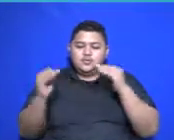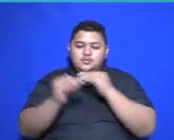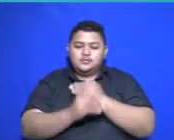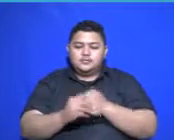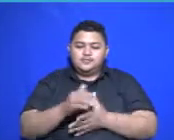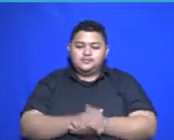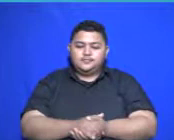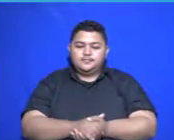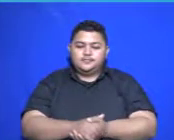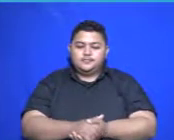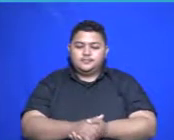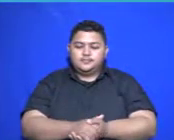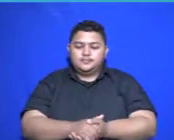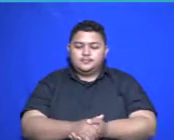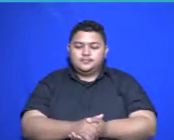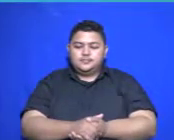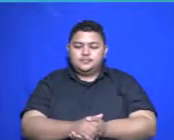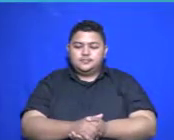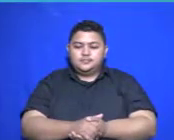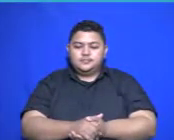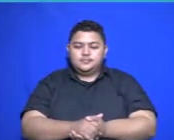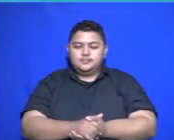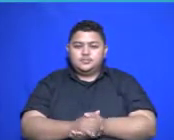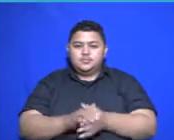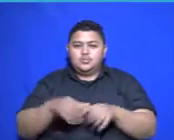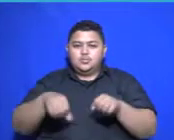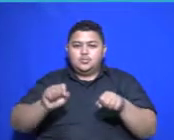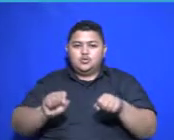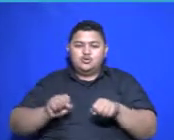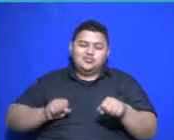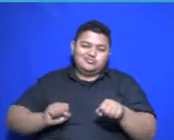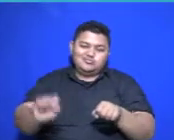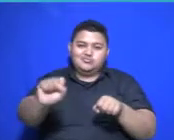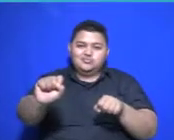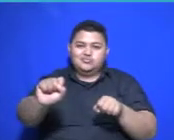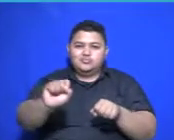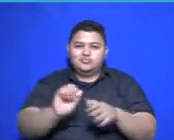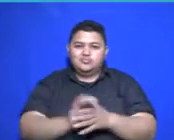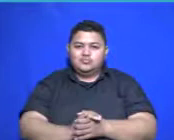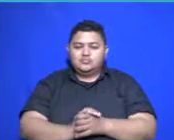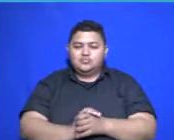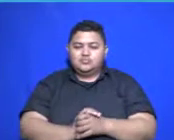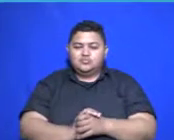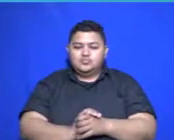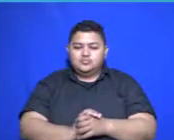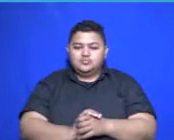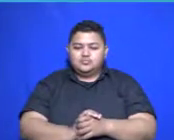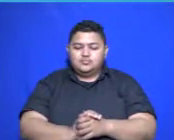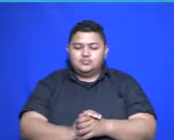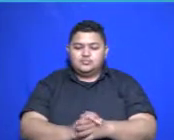Berikutnya, motor gesit ini. Ini kalau kita luncurkan, ini segera luncur pada bulan